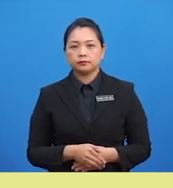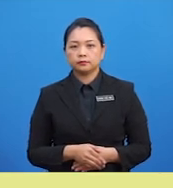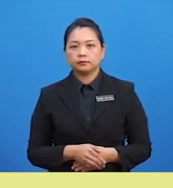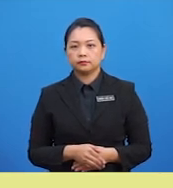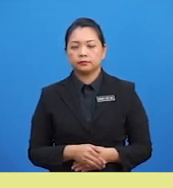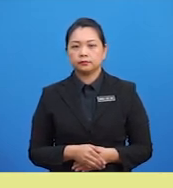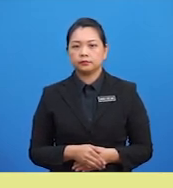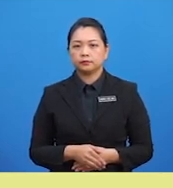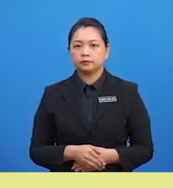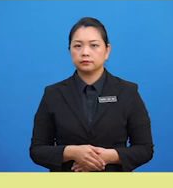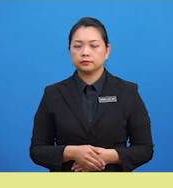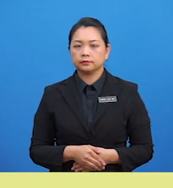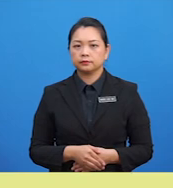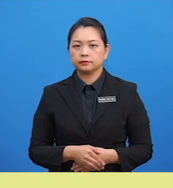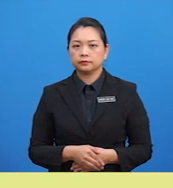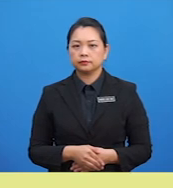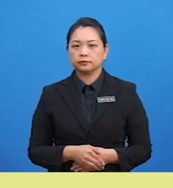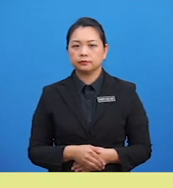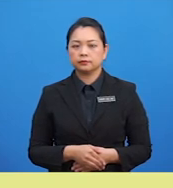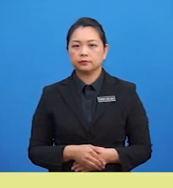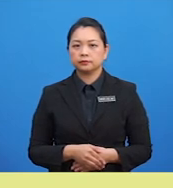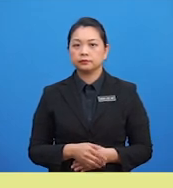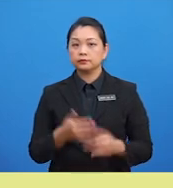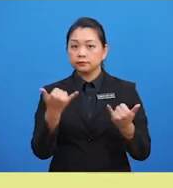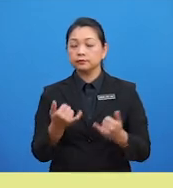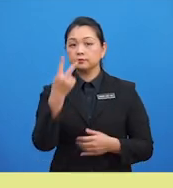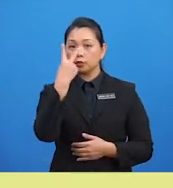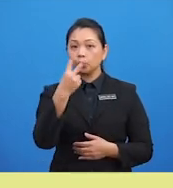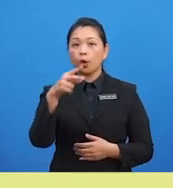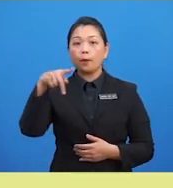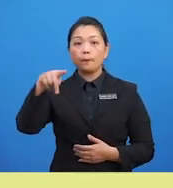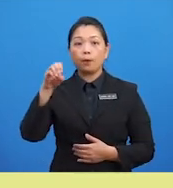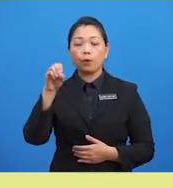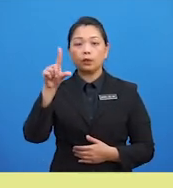kedua iaitu polyline.